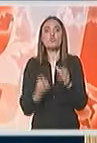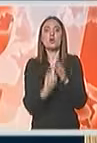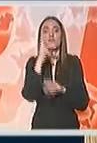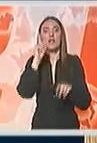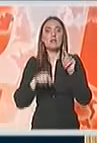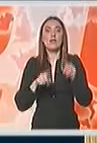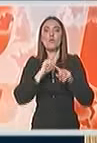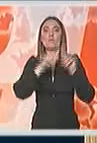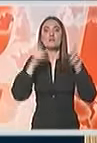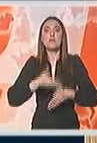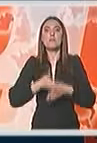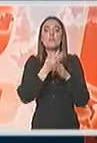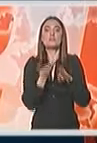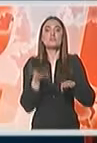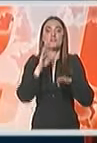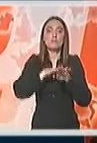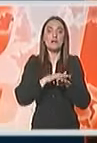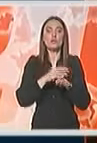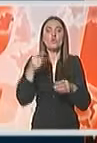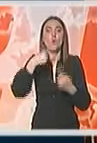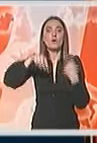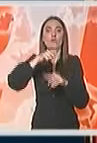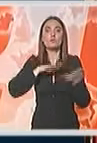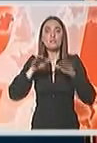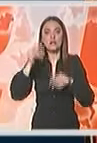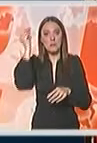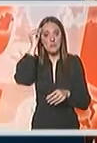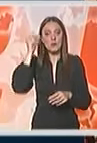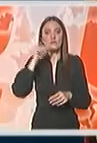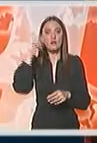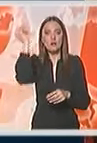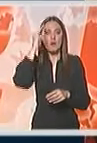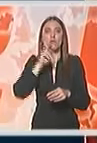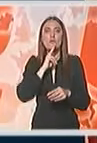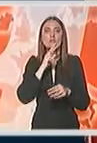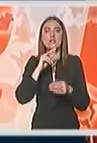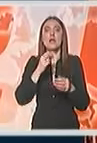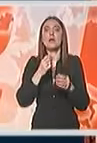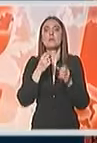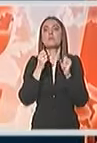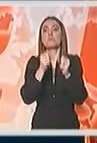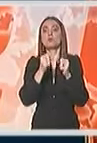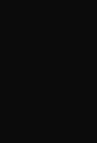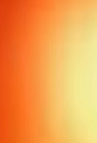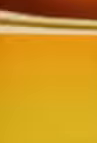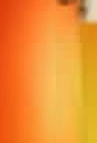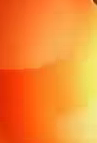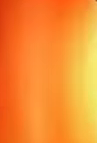vrstu pomoći ili stipendije u okviru Ministarstva prosvete ili nauke koji se bave podrškom mladima u Srbiji.